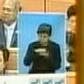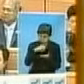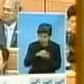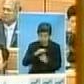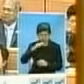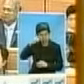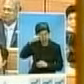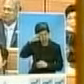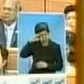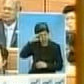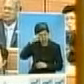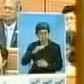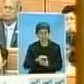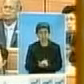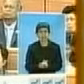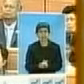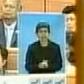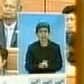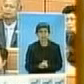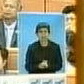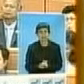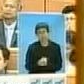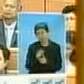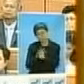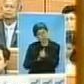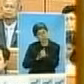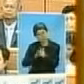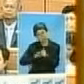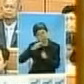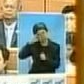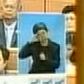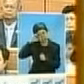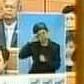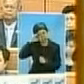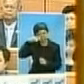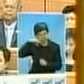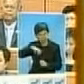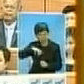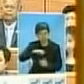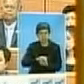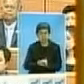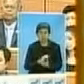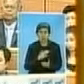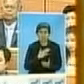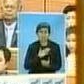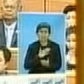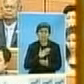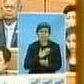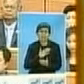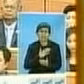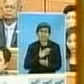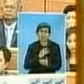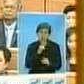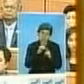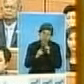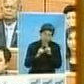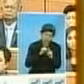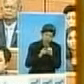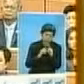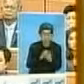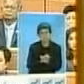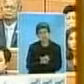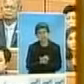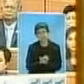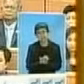ทวนว่ามันไม่ไม่ทำไม่ได้อืเรื่องคตสเมื่อกี้เคุณนามยิ้มคุณนามยิ้มแย้มให้สัมภาษณ์ Exclusiveของทาง